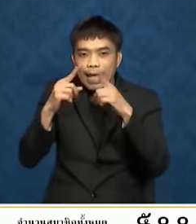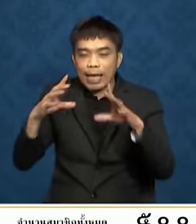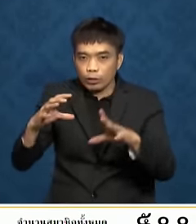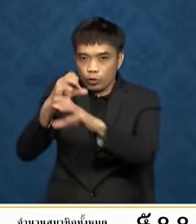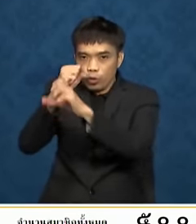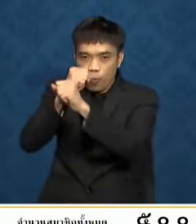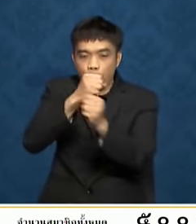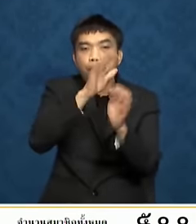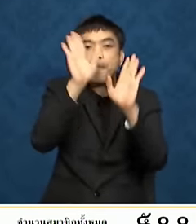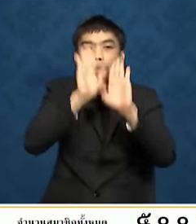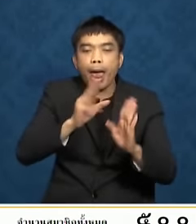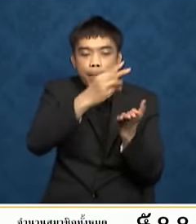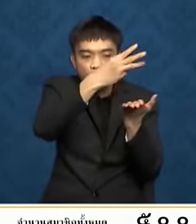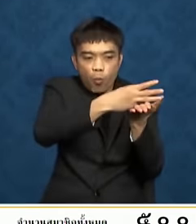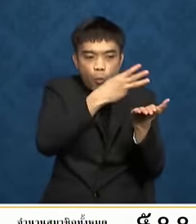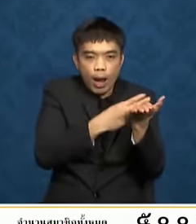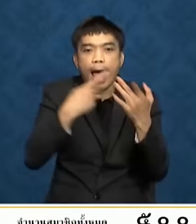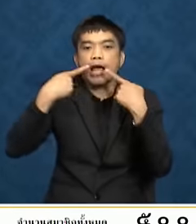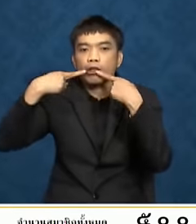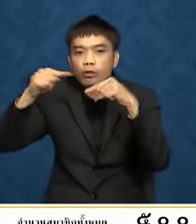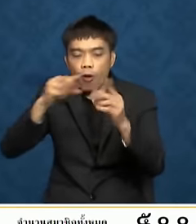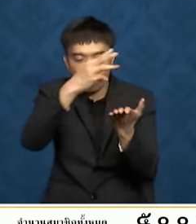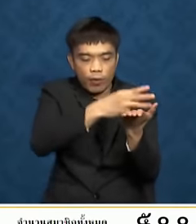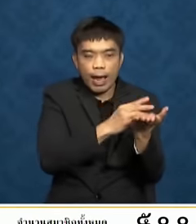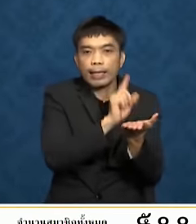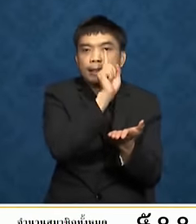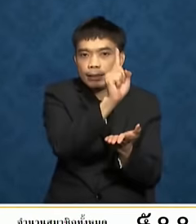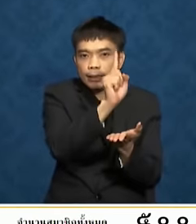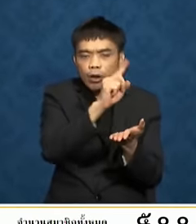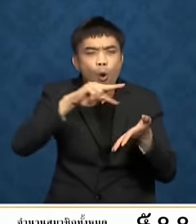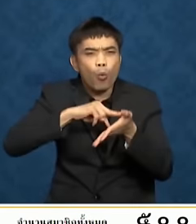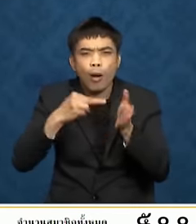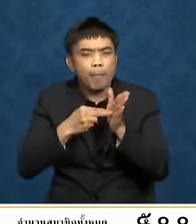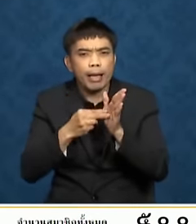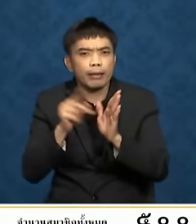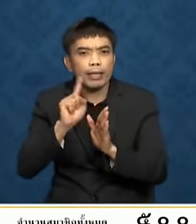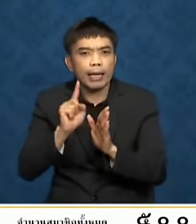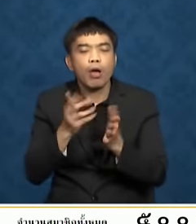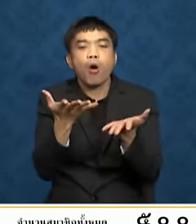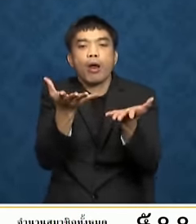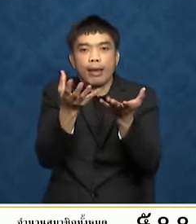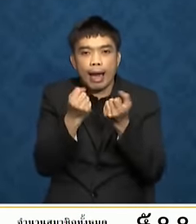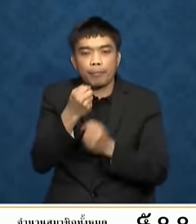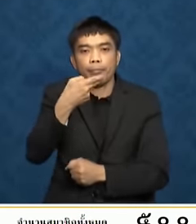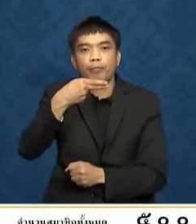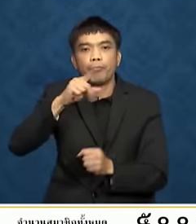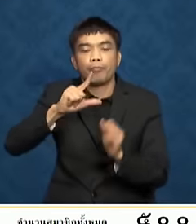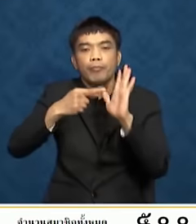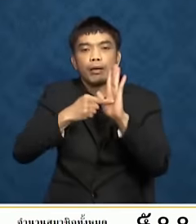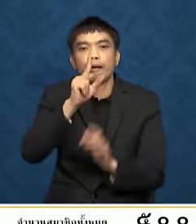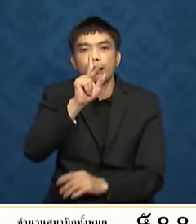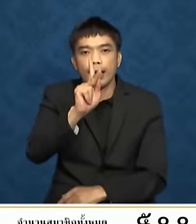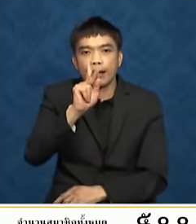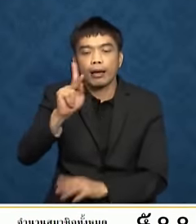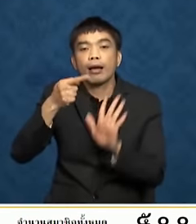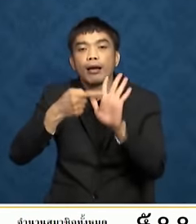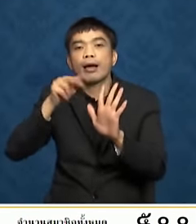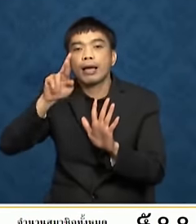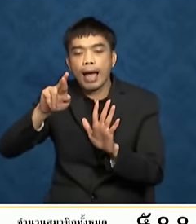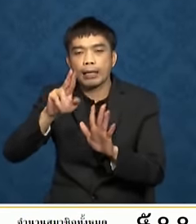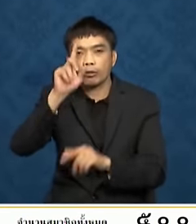1เพราหลายท่านก็ยังสับสนนะวาระที่ 1อภิปรายยังไงเป็นรับหลักการรับหลักการก็คงจะต้องพูดว่างบ